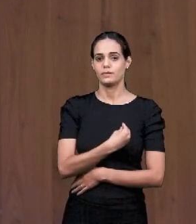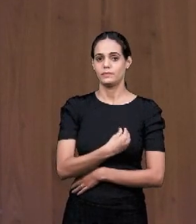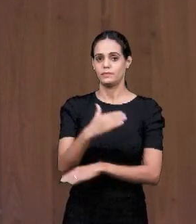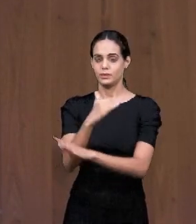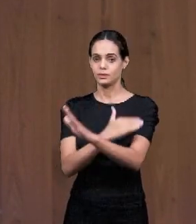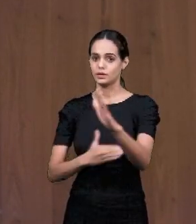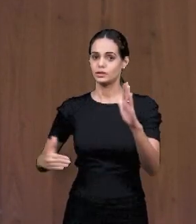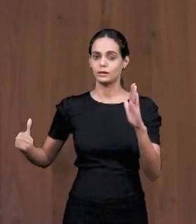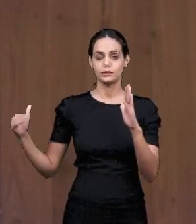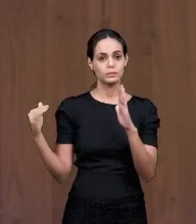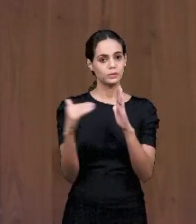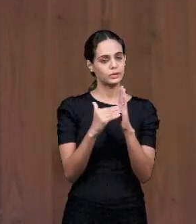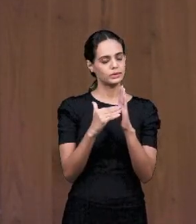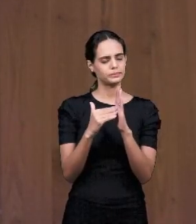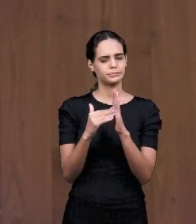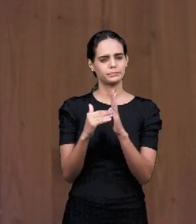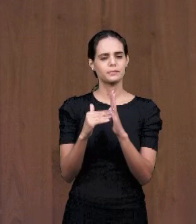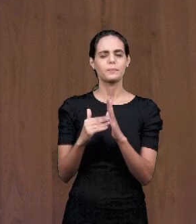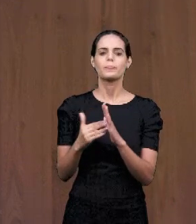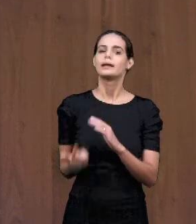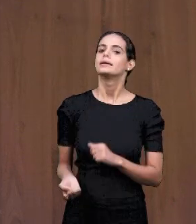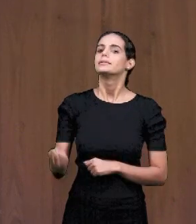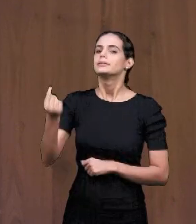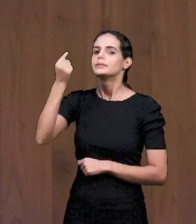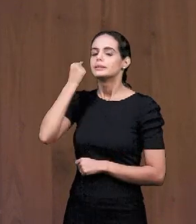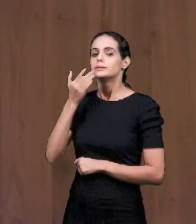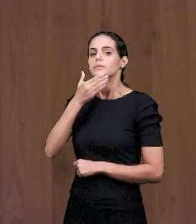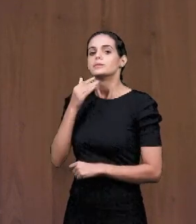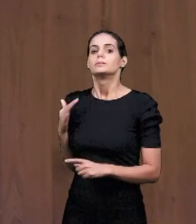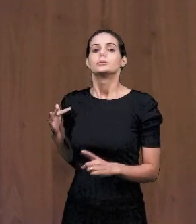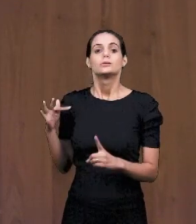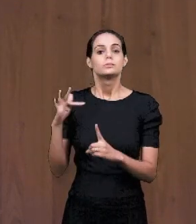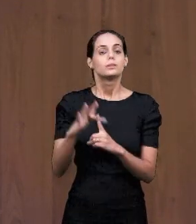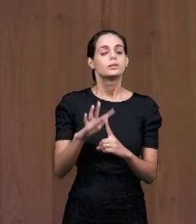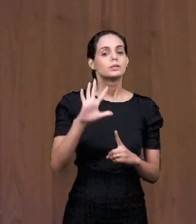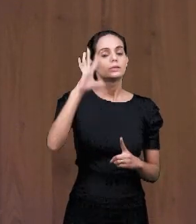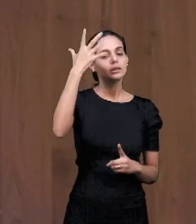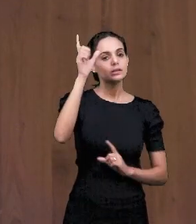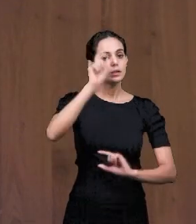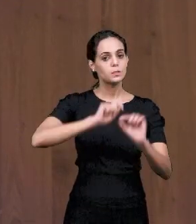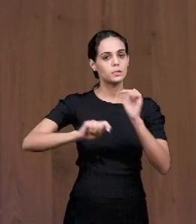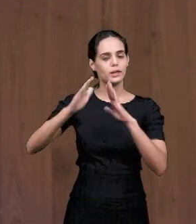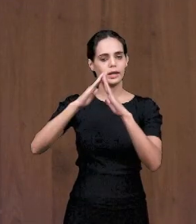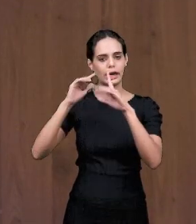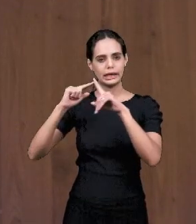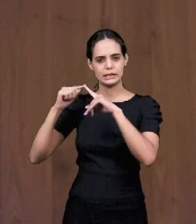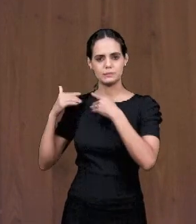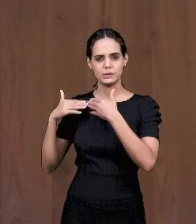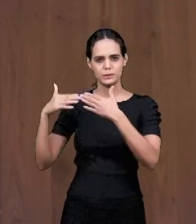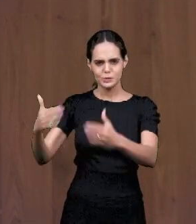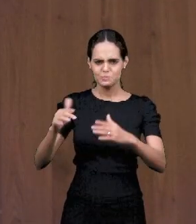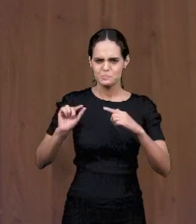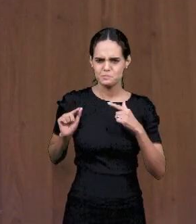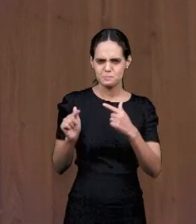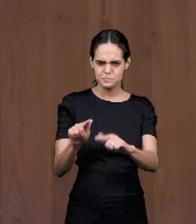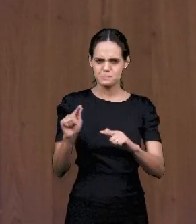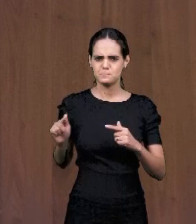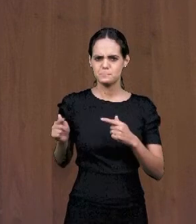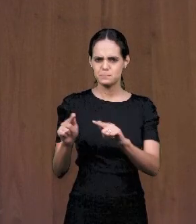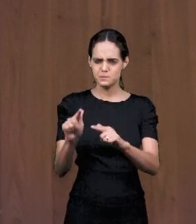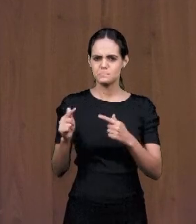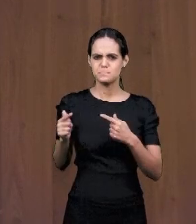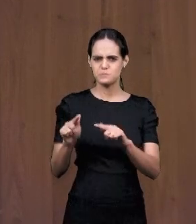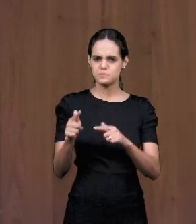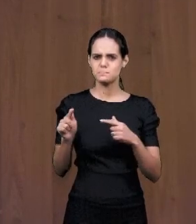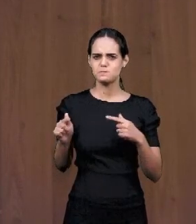sa vie. Dans ce temps de Timothée, qu'est-ce qui s'est passé? L'Église était persécutée, il y avait beaucoup de